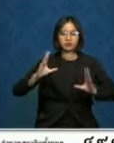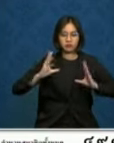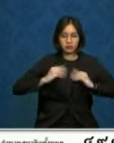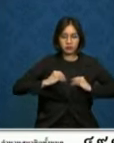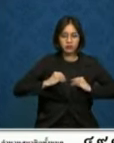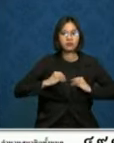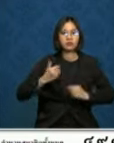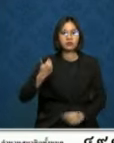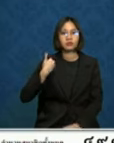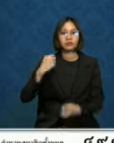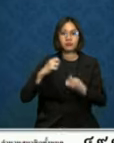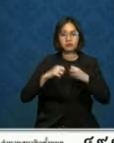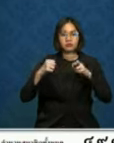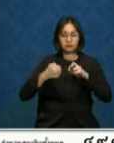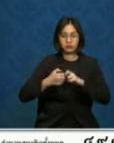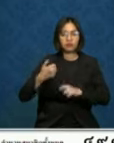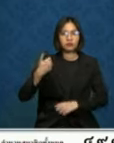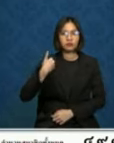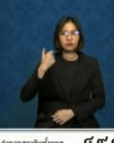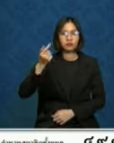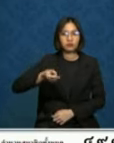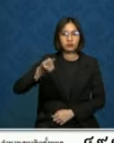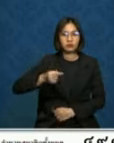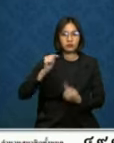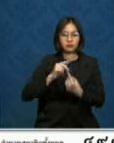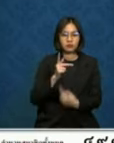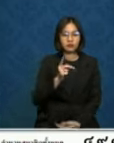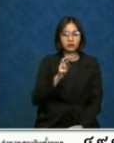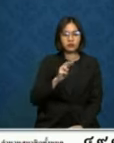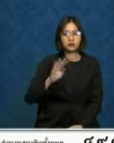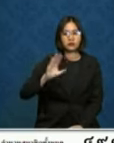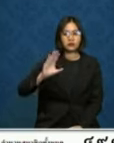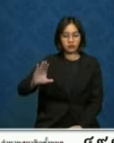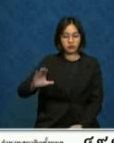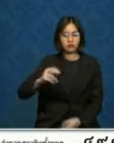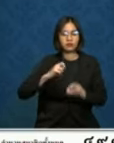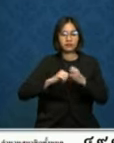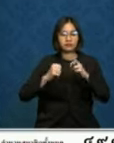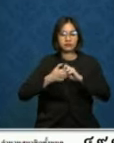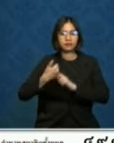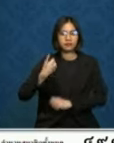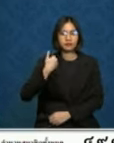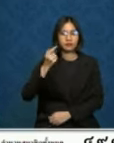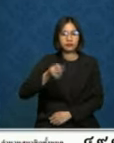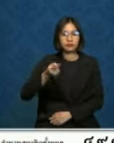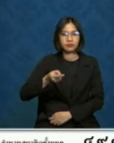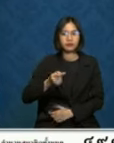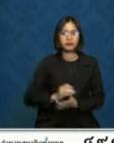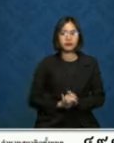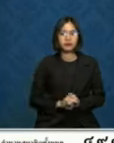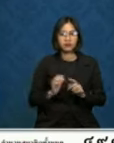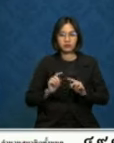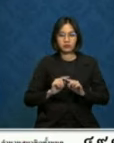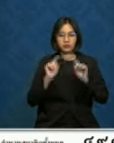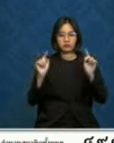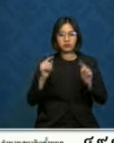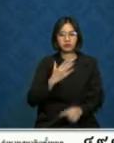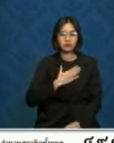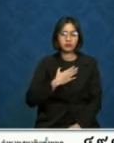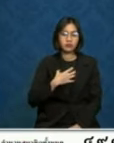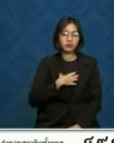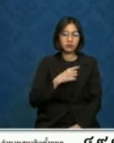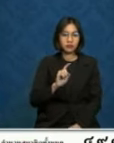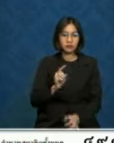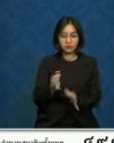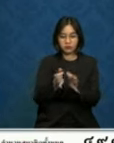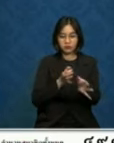องว่ามันเกิดปัญหาเรื่องนี้ขึ้นจริงๆในกรมการจัดหาแรงงานของท่านแต่ประเด็นคือว่าที่ผมอยากจะ